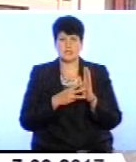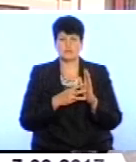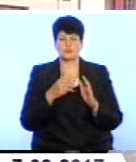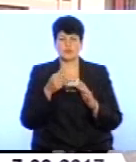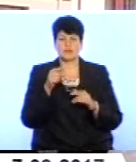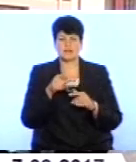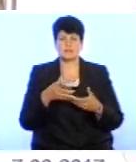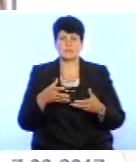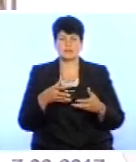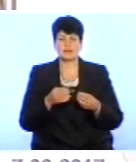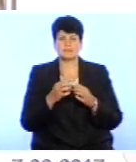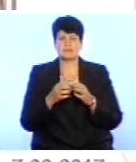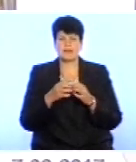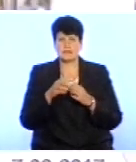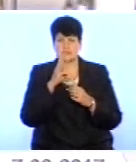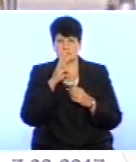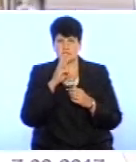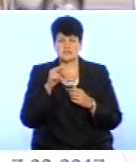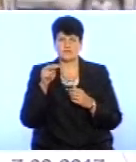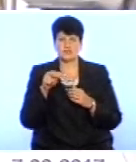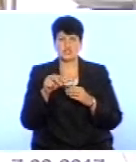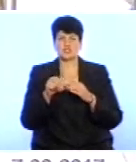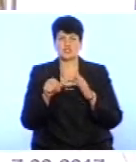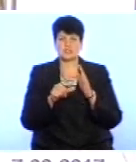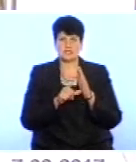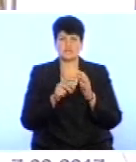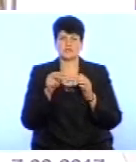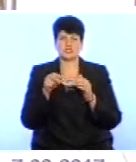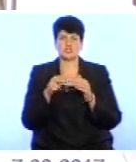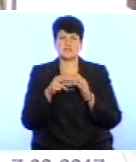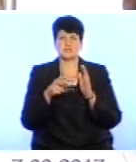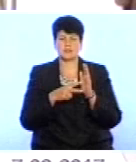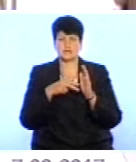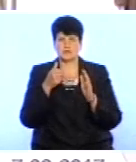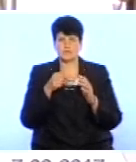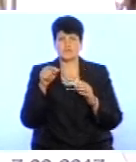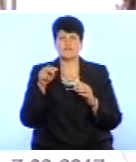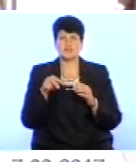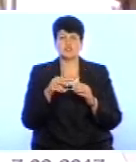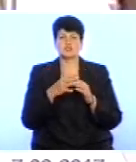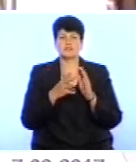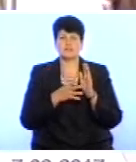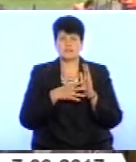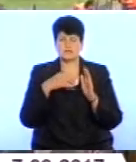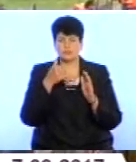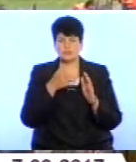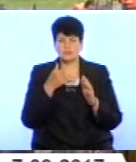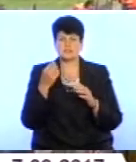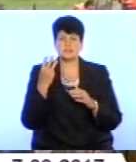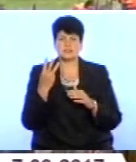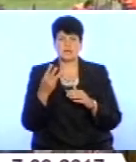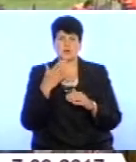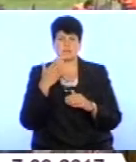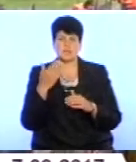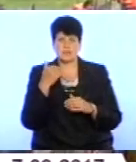розмір впливатиме середня зарплата за 2016-17 роки, а в 2019 році – за три останніх роки.